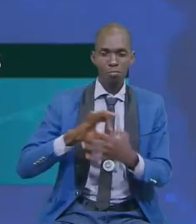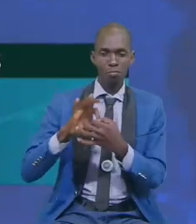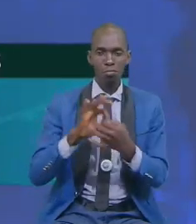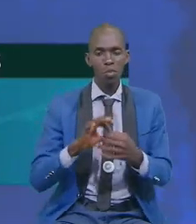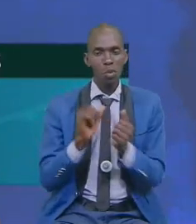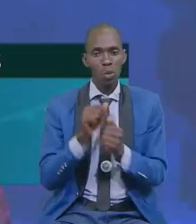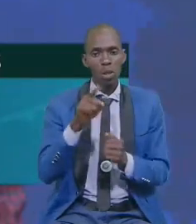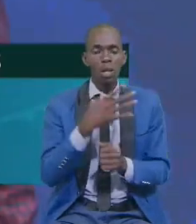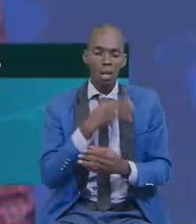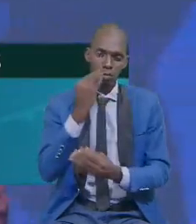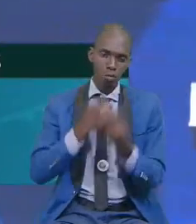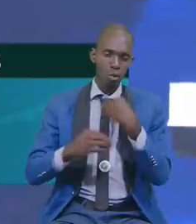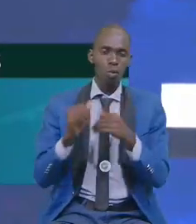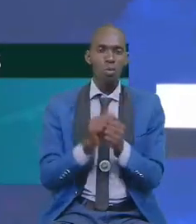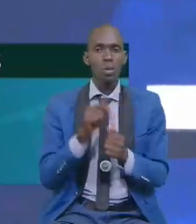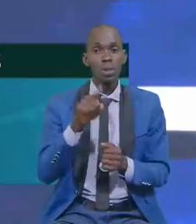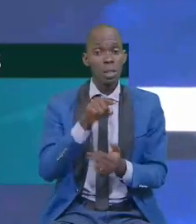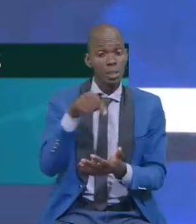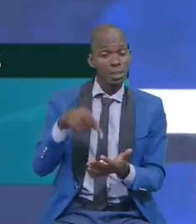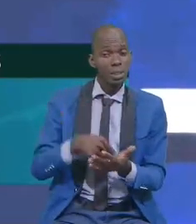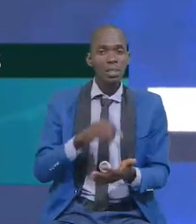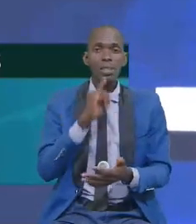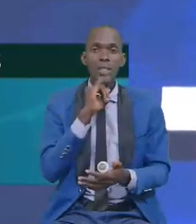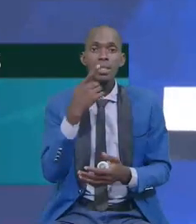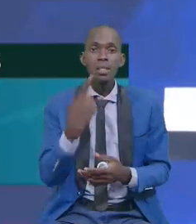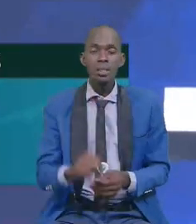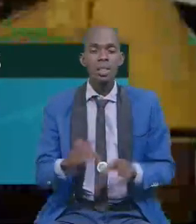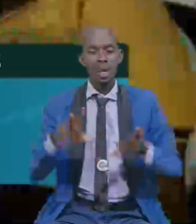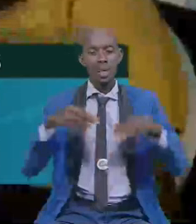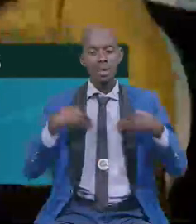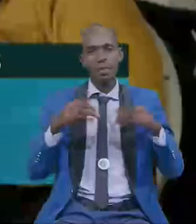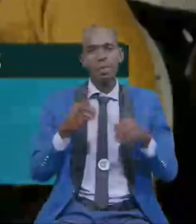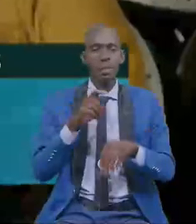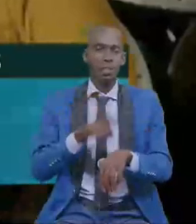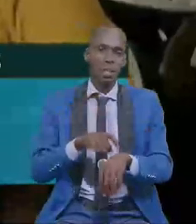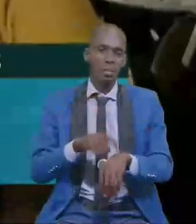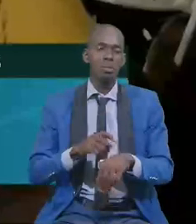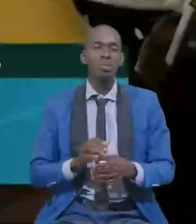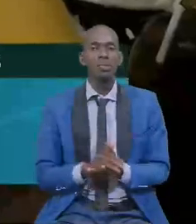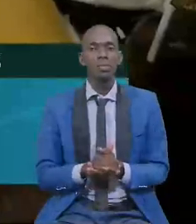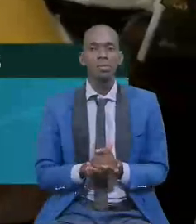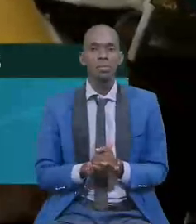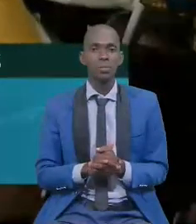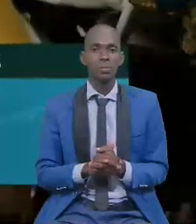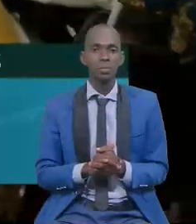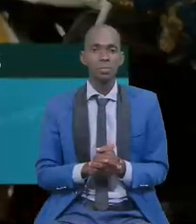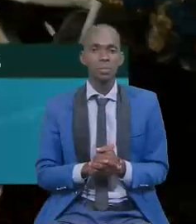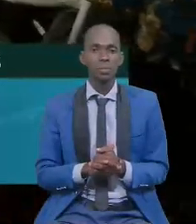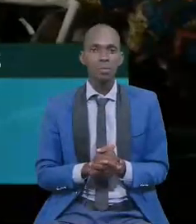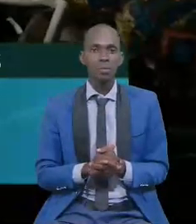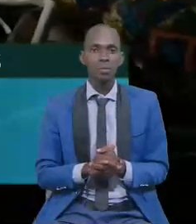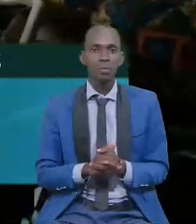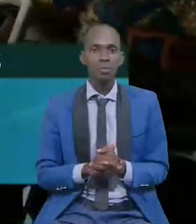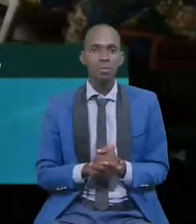Je vais souper avec lui, communier avec lui, je resterai avec lui. Voici donc le temps acceptable.